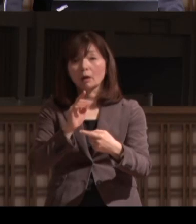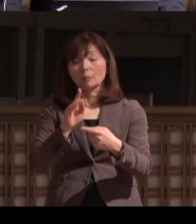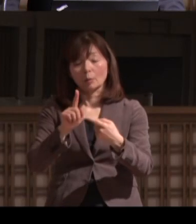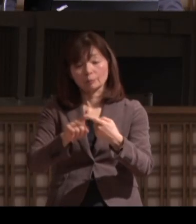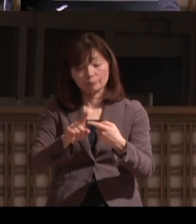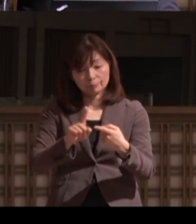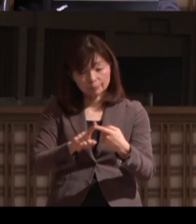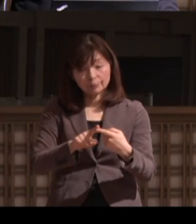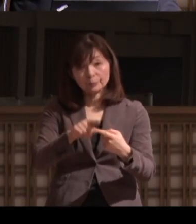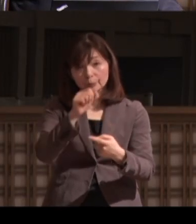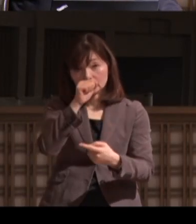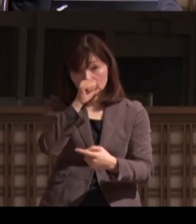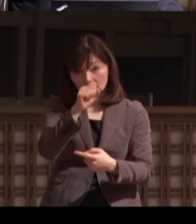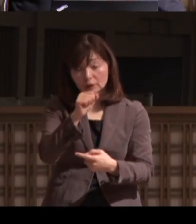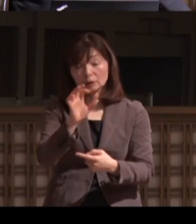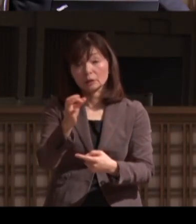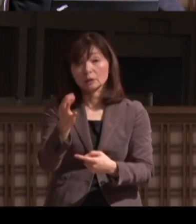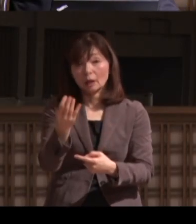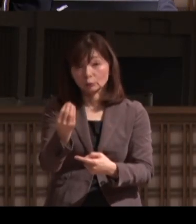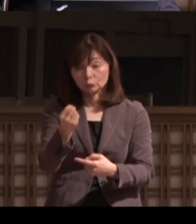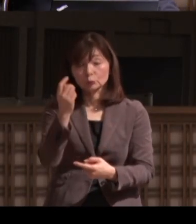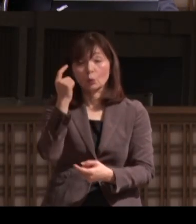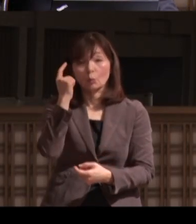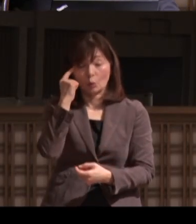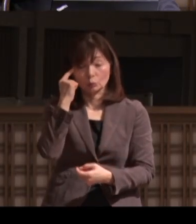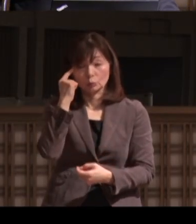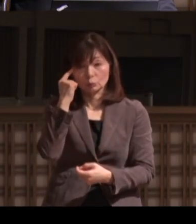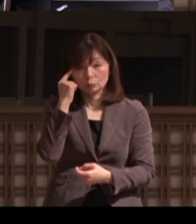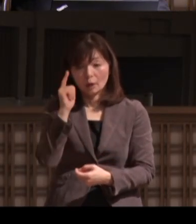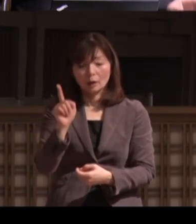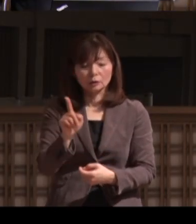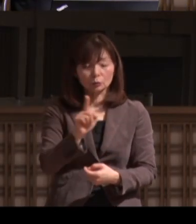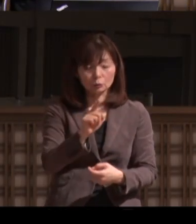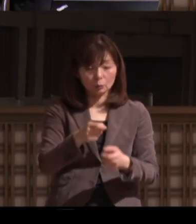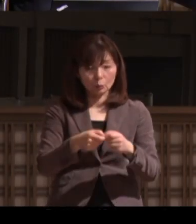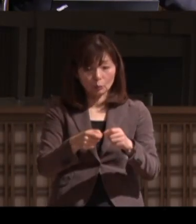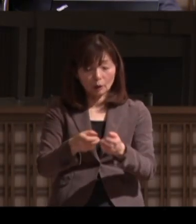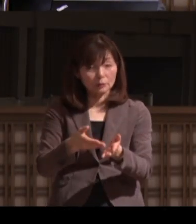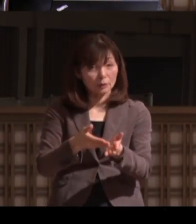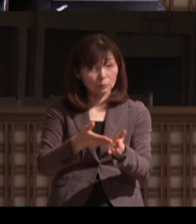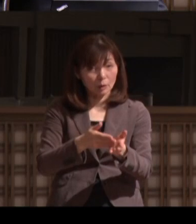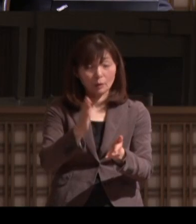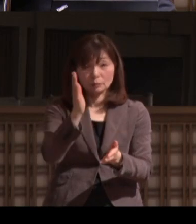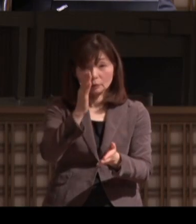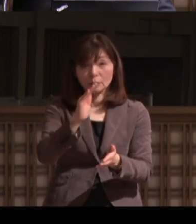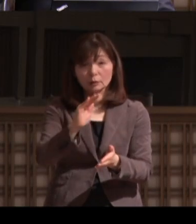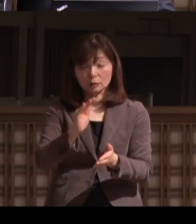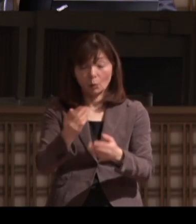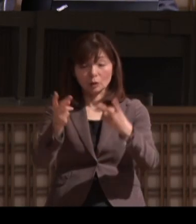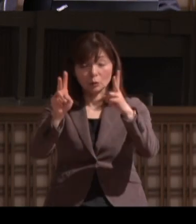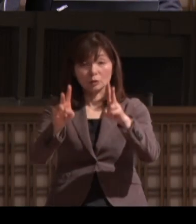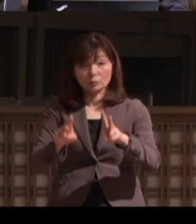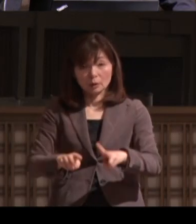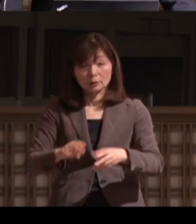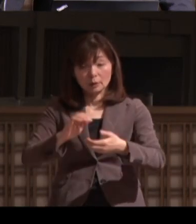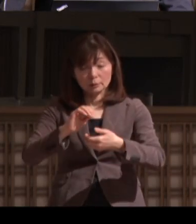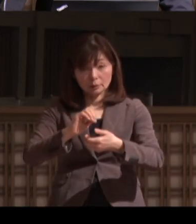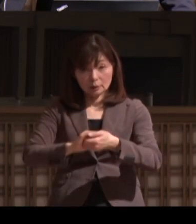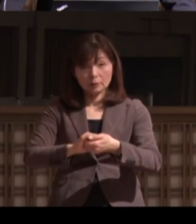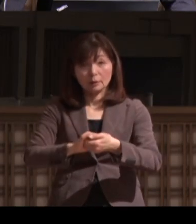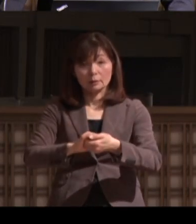いうことでえここに説明はいたしませんがえ広島市さんが作られたこの